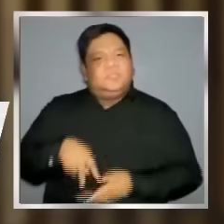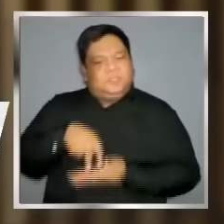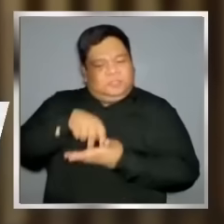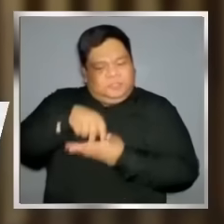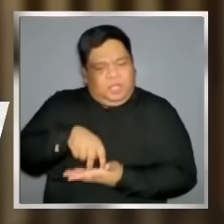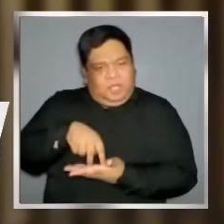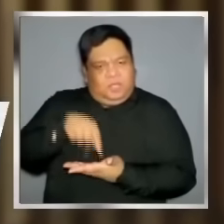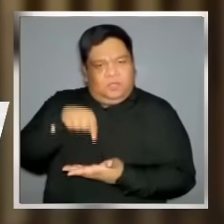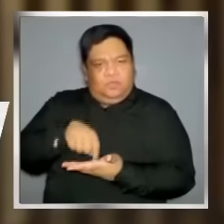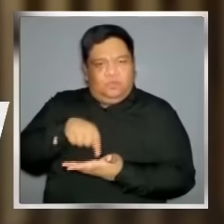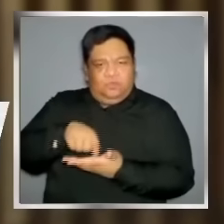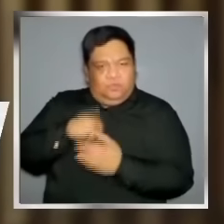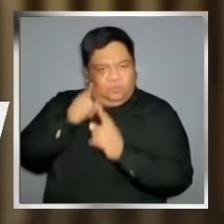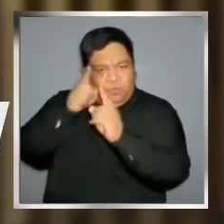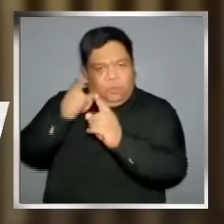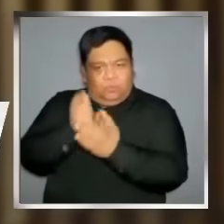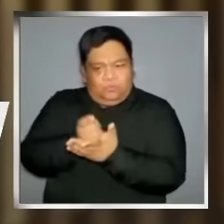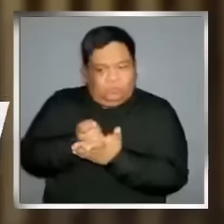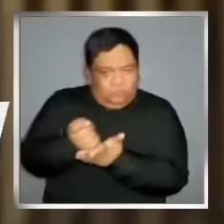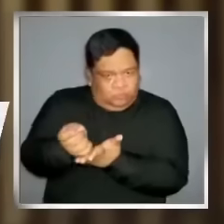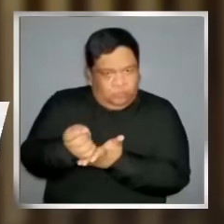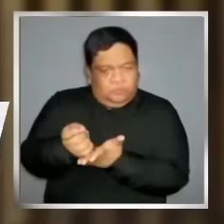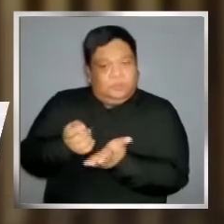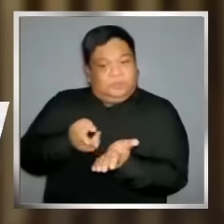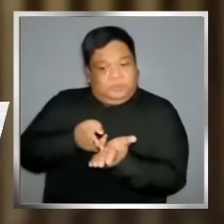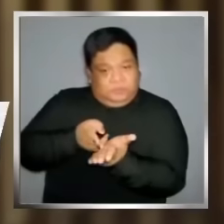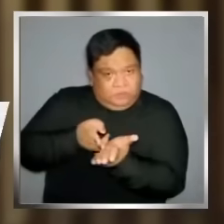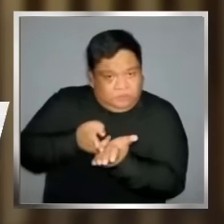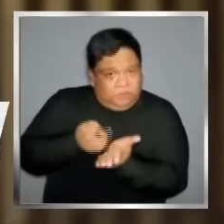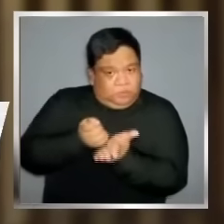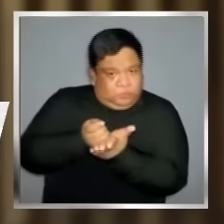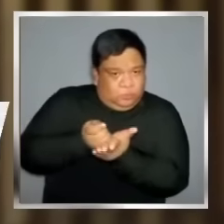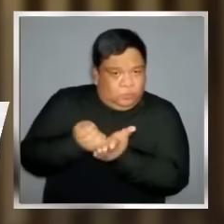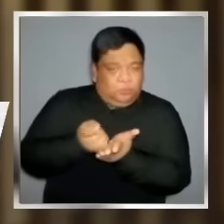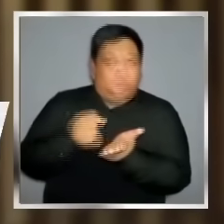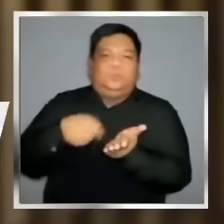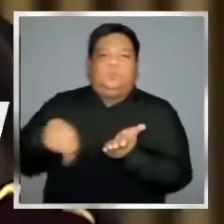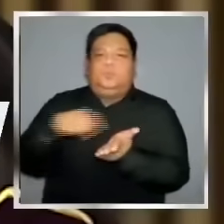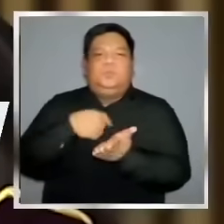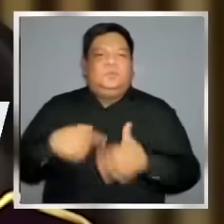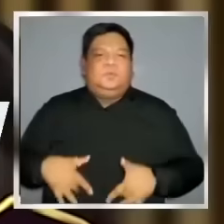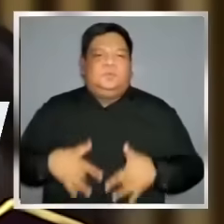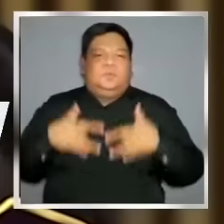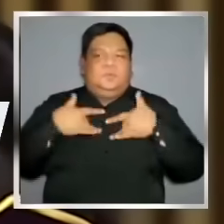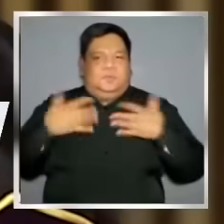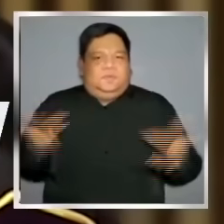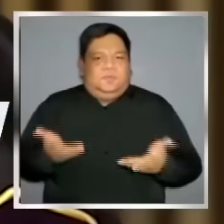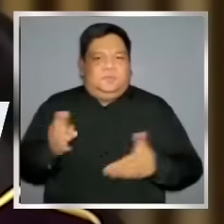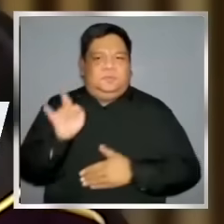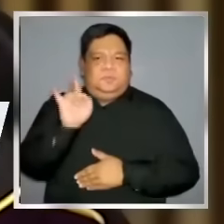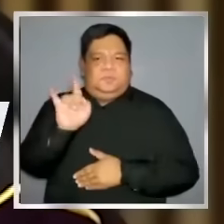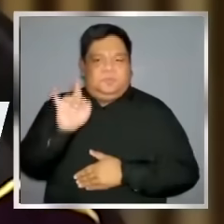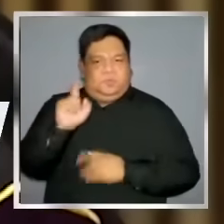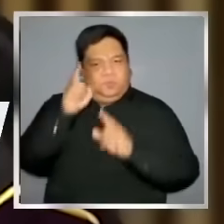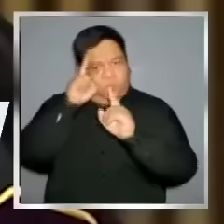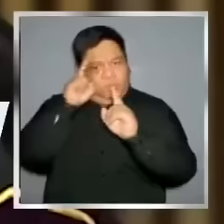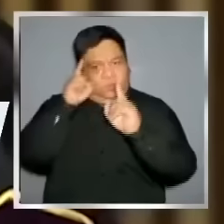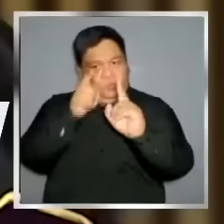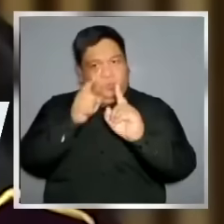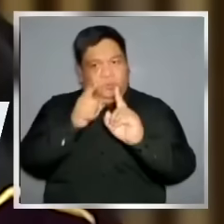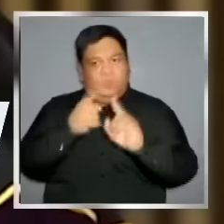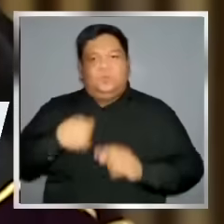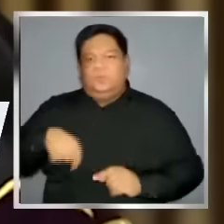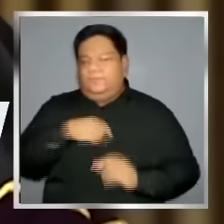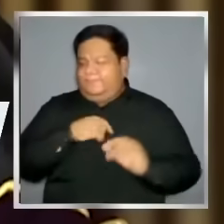Integrity and truth are what we live for in the media industry. We are committed to